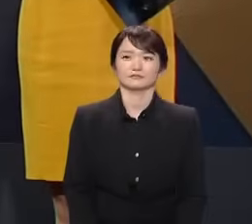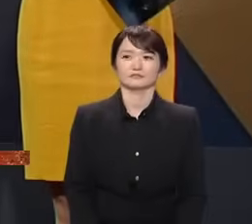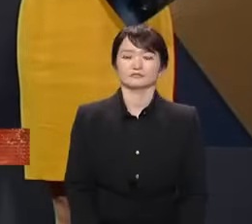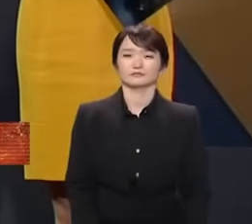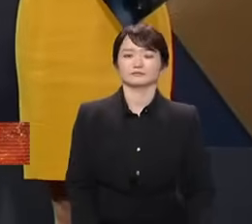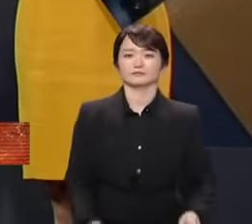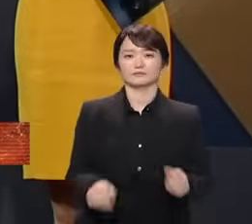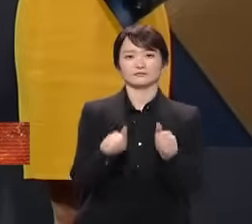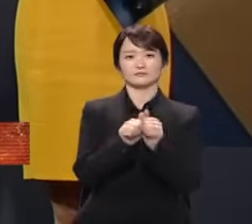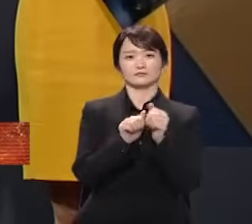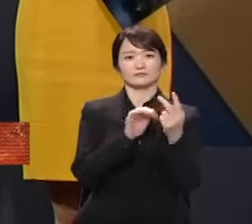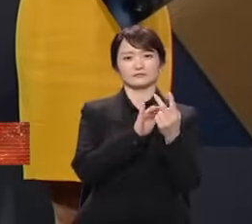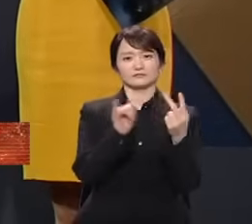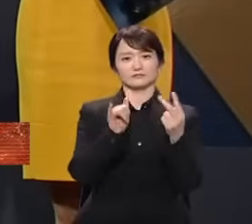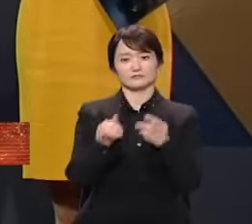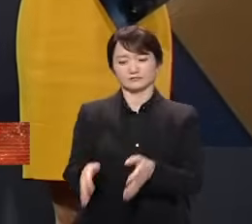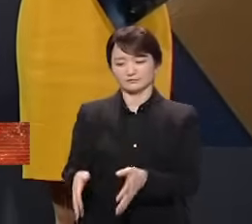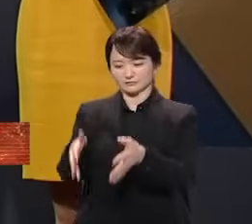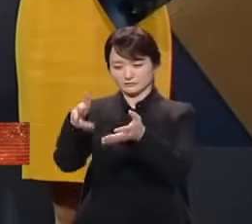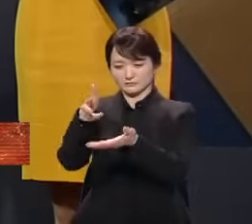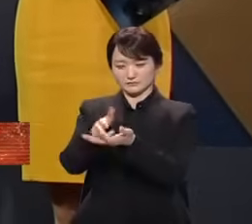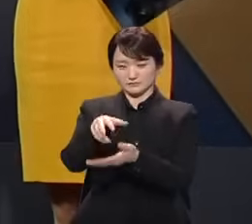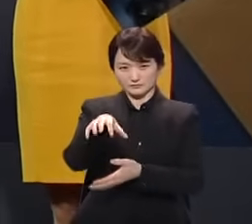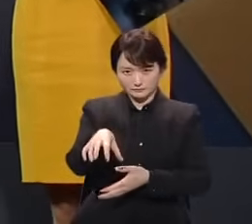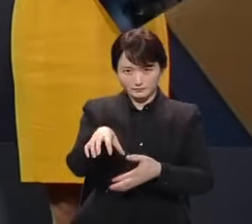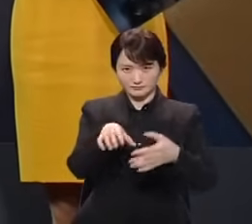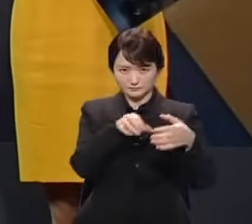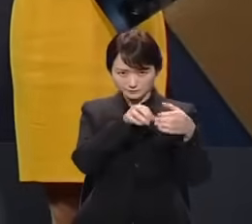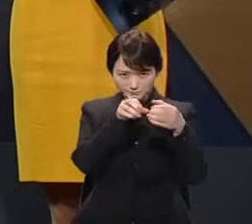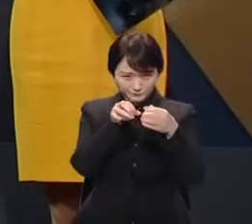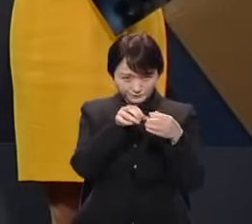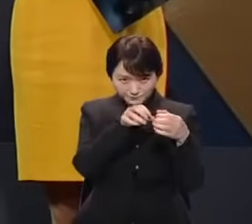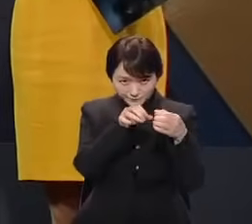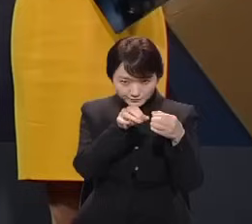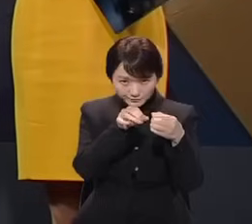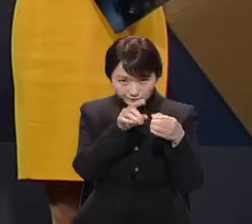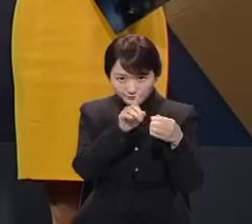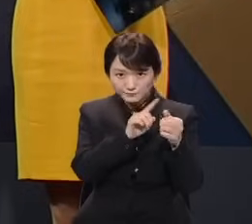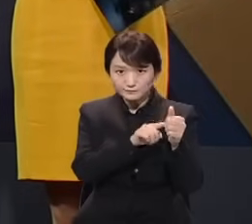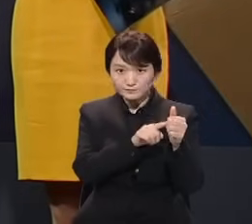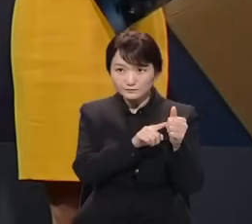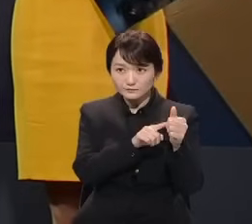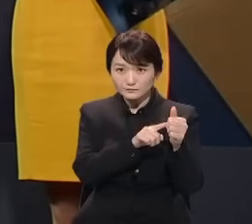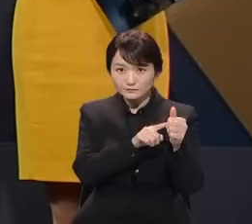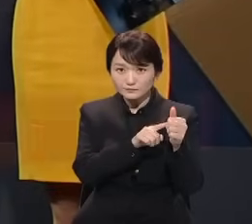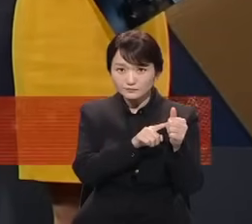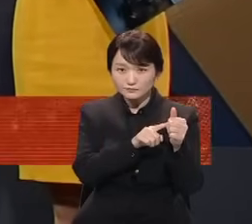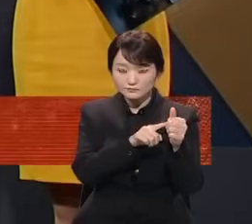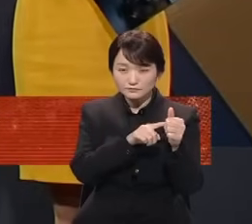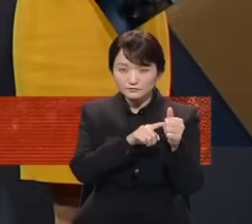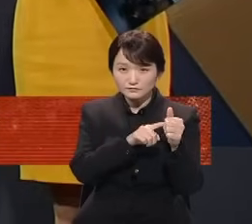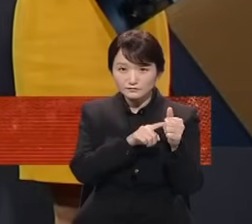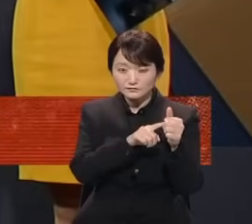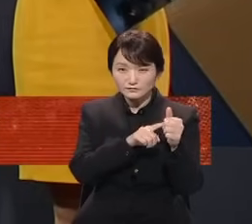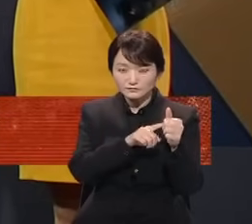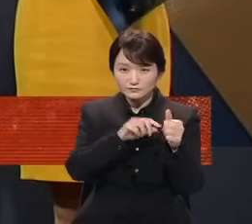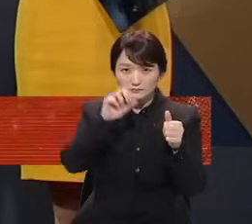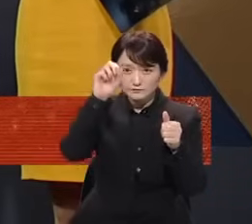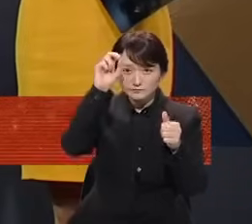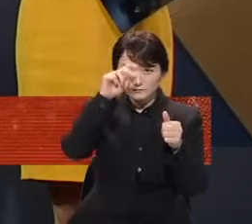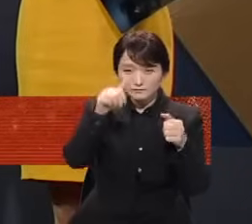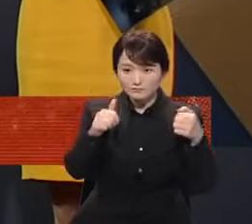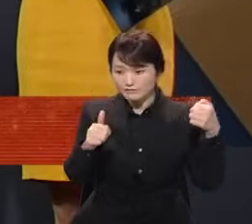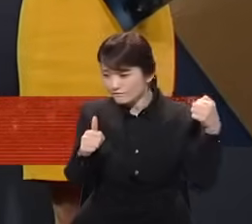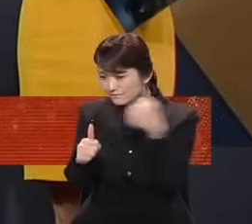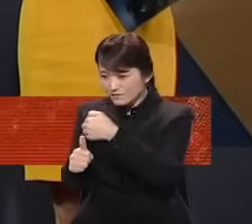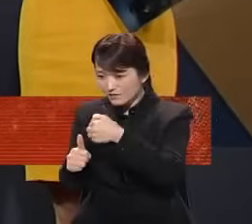두 남성이 건물 주차장에서 얘기를 나누고 있습니다. 잠시 후 한 남성이 갑자기 주먹을 휘두르고 겉옷에서